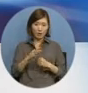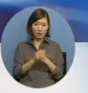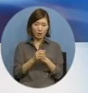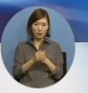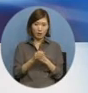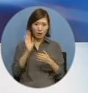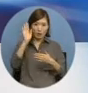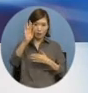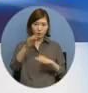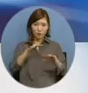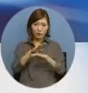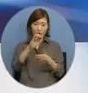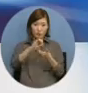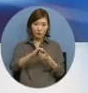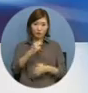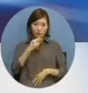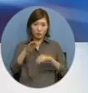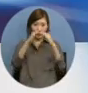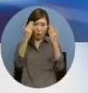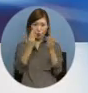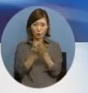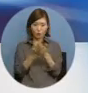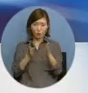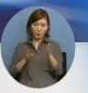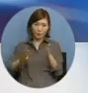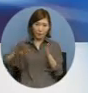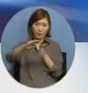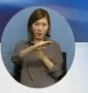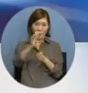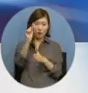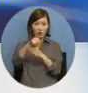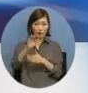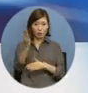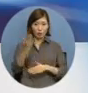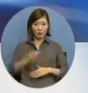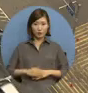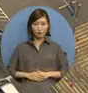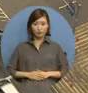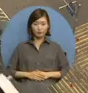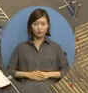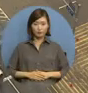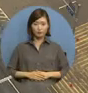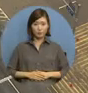차량 제한 없이 모든 방향의 좌회전이 허용됩니다. 지혁배 기자입니다.